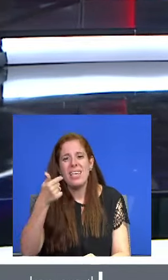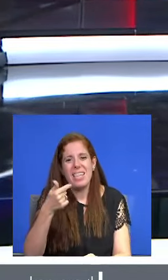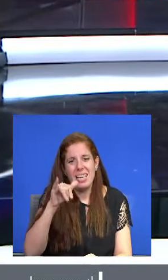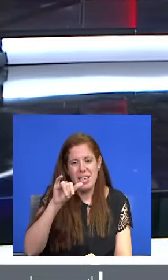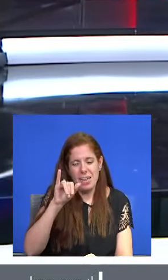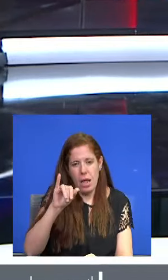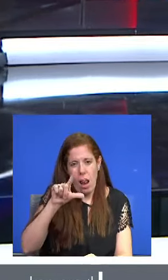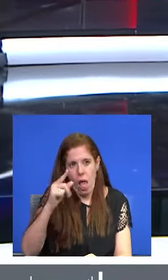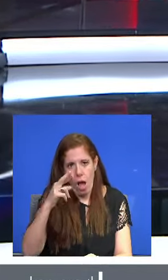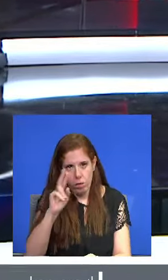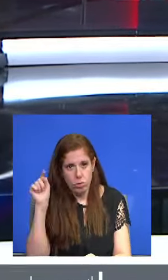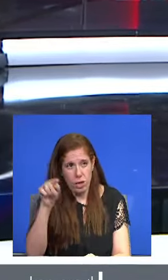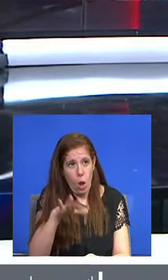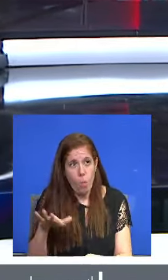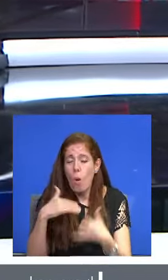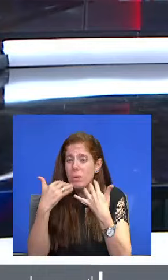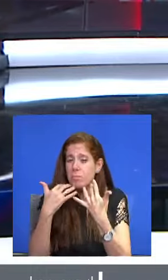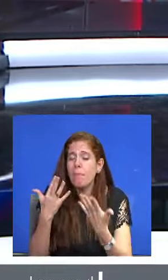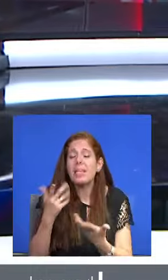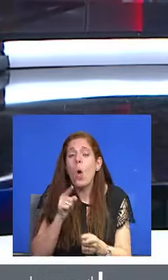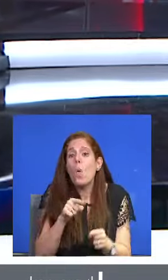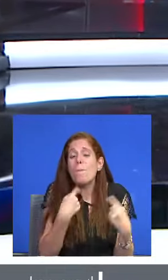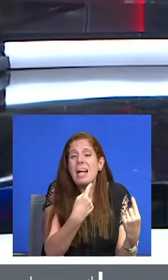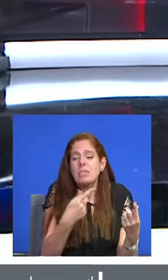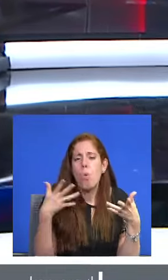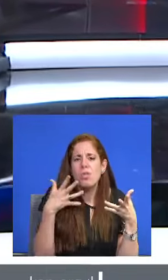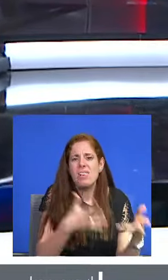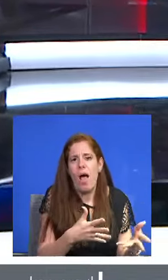על הפעמים שבהן הוא הותקף בעצמו באכזריות בידי נאו-נאצים.